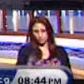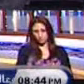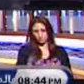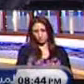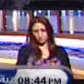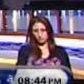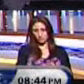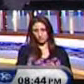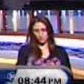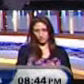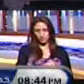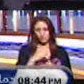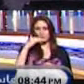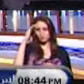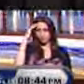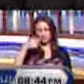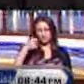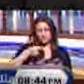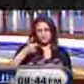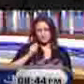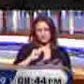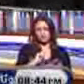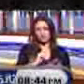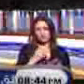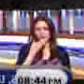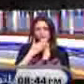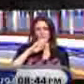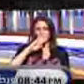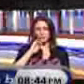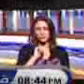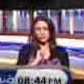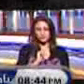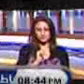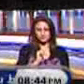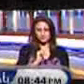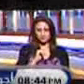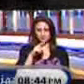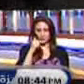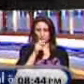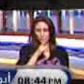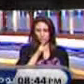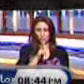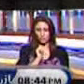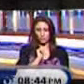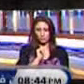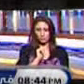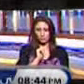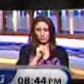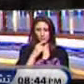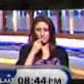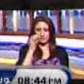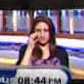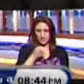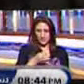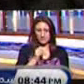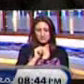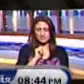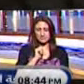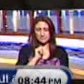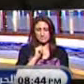الله وبركاته، تحياتي لحضرتك. الله يكرمك، ازاي صحتك، اخبارك ايه؟ بارك الله فيك. بس انا احب اصحح ان انا لست من